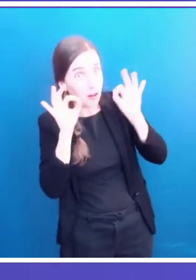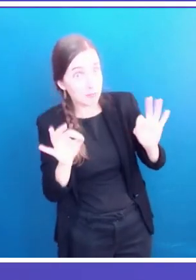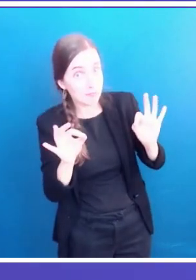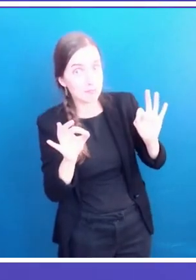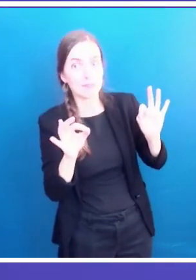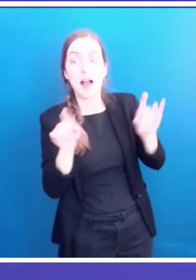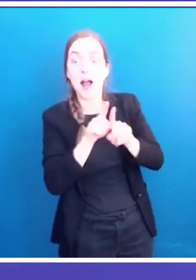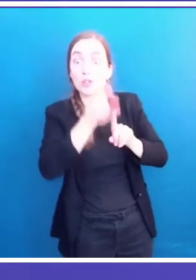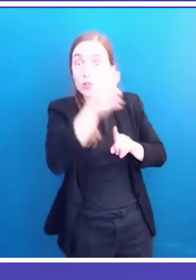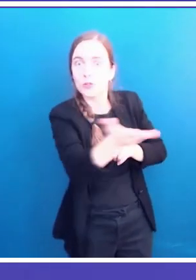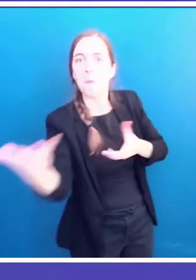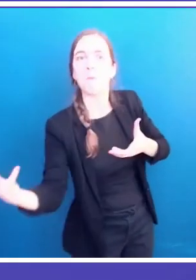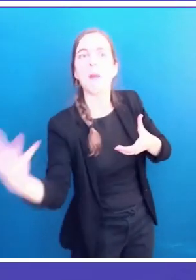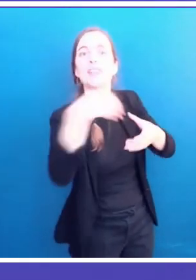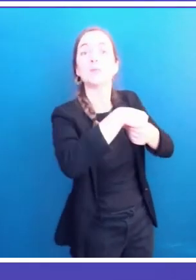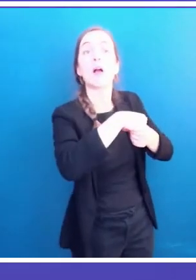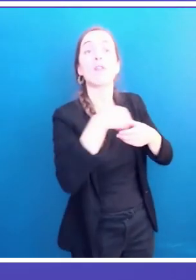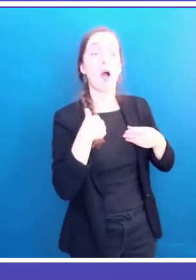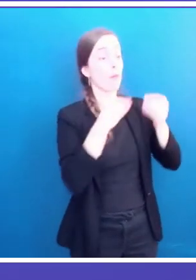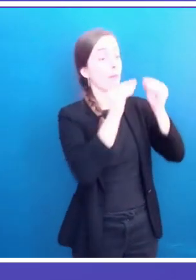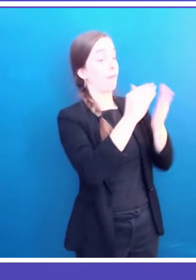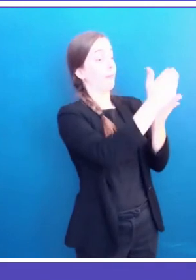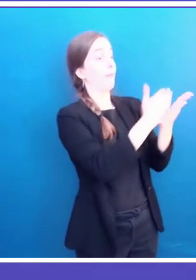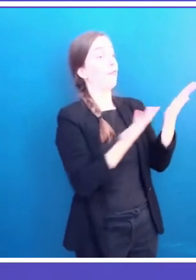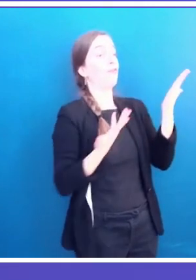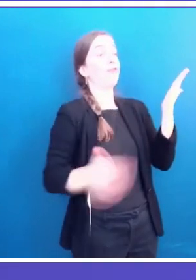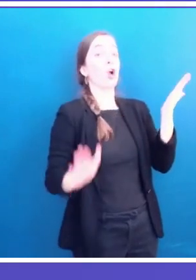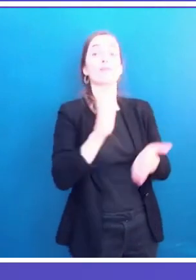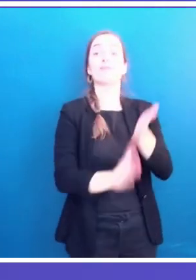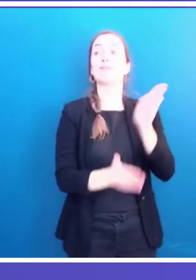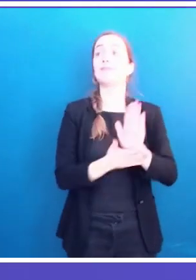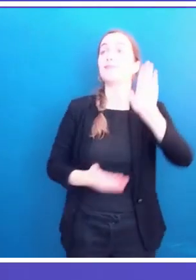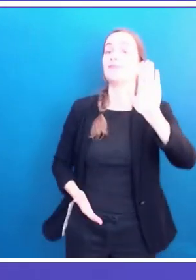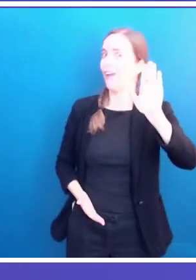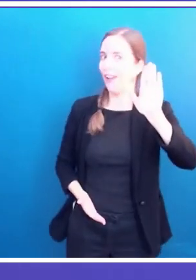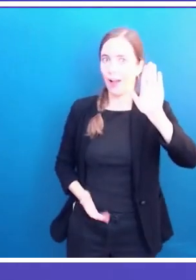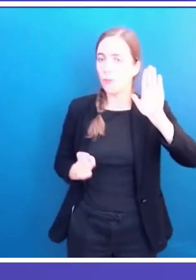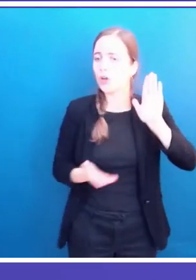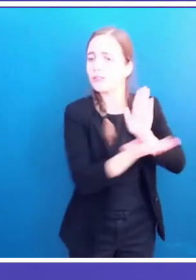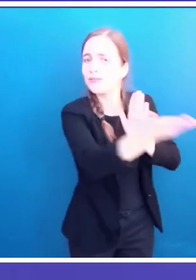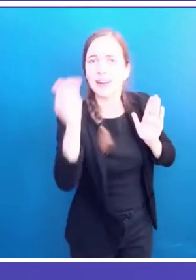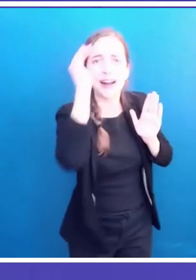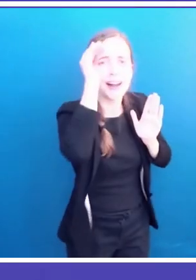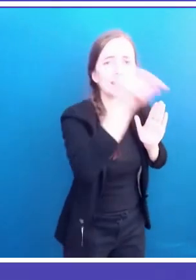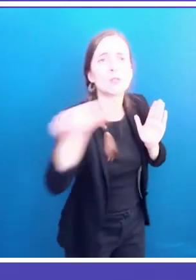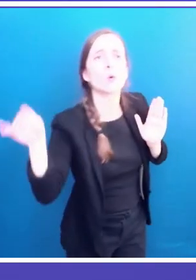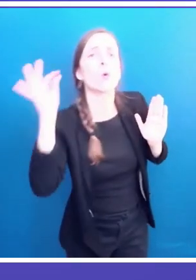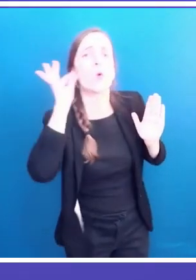أصحاب المصلحة الرئيسيين، أي مختلف الجمعيات والنساء.